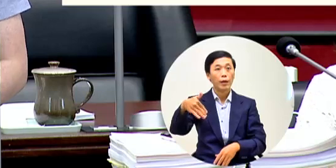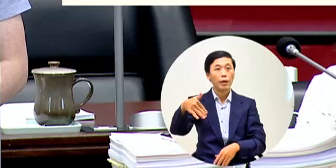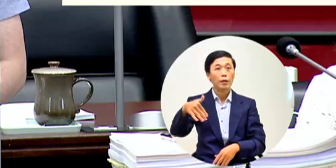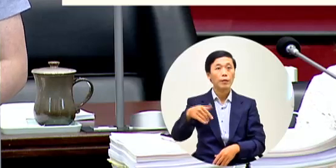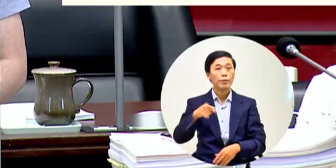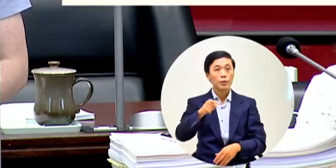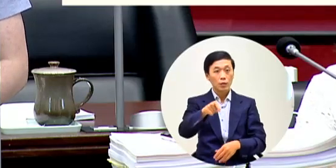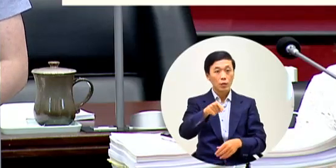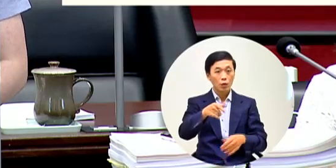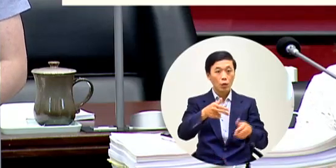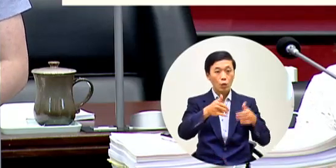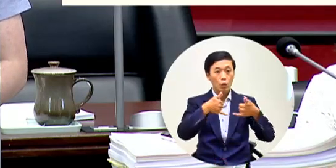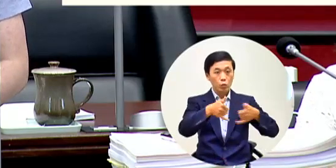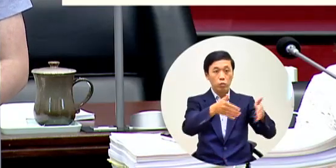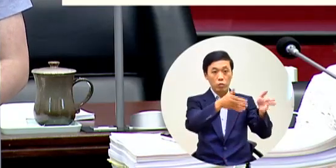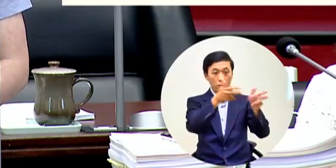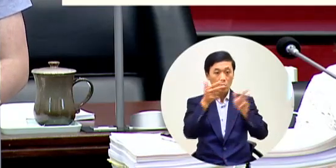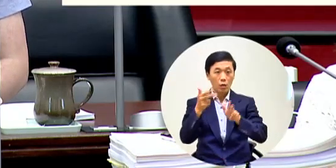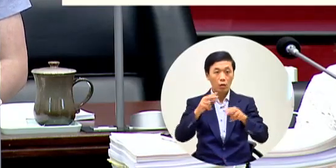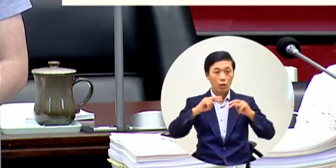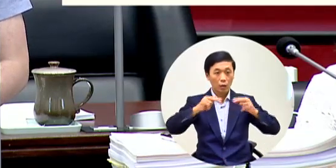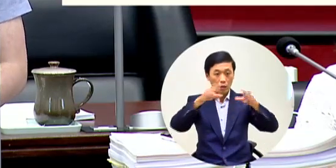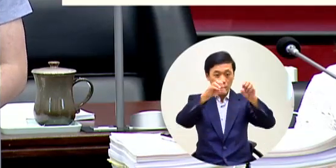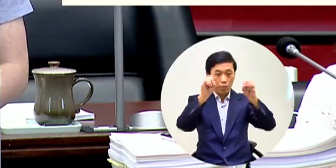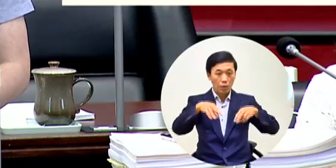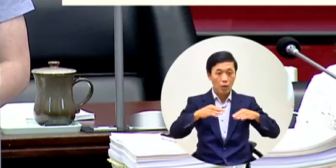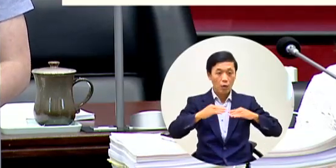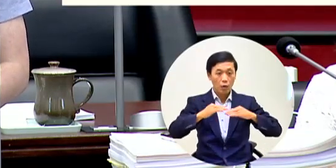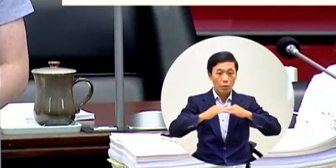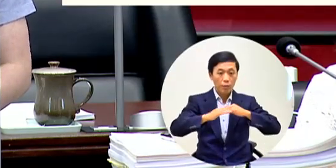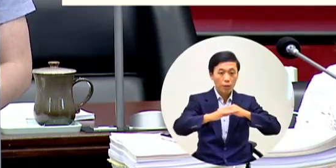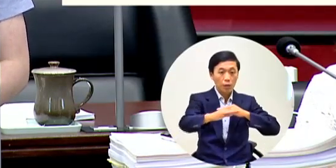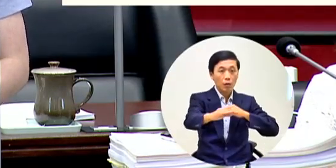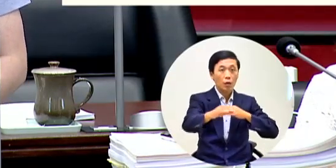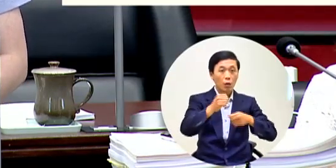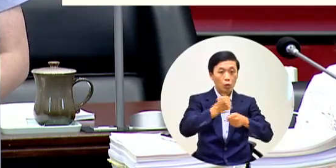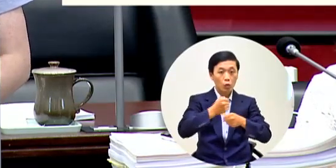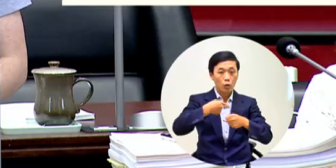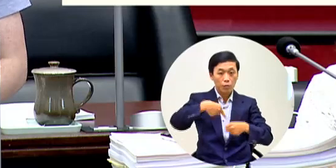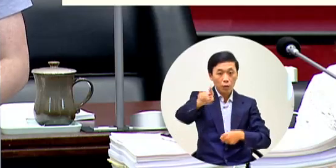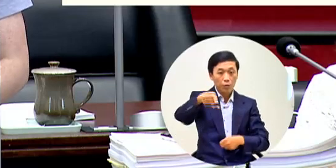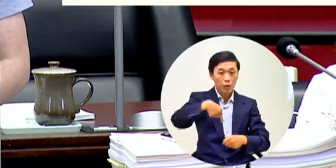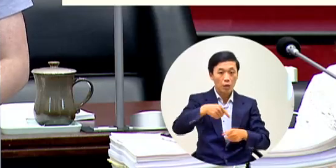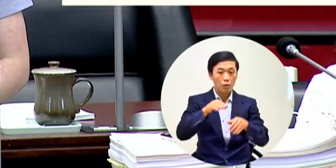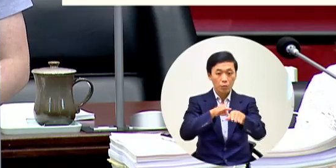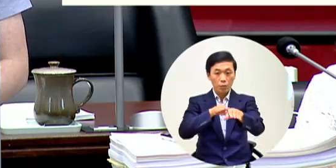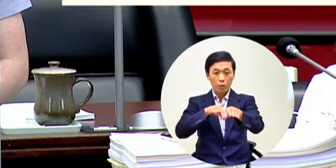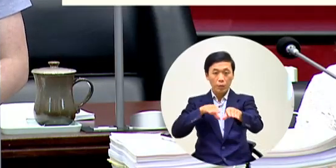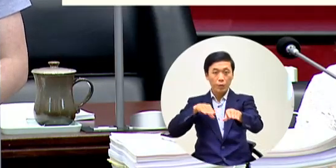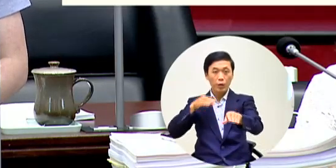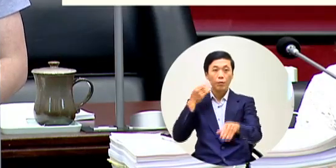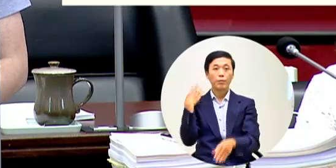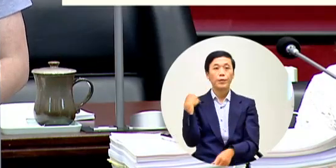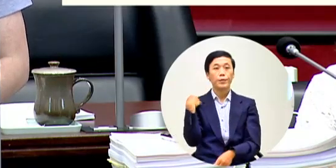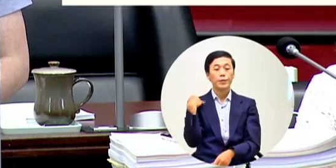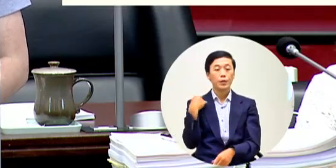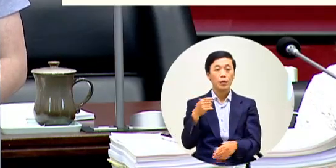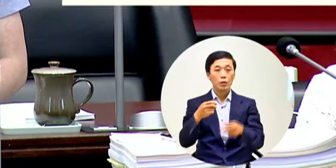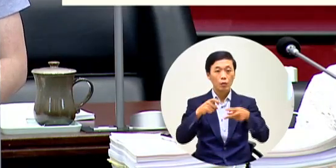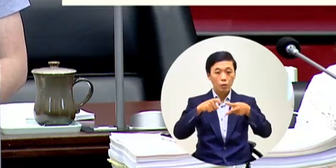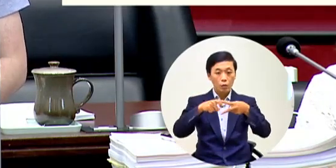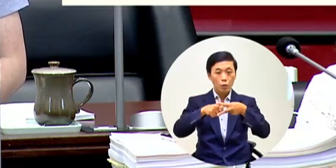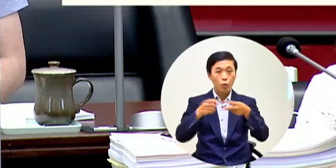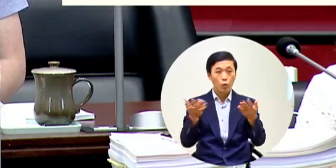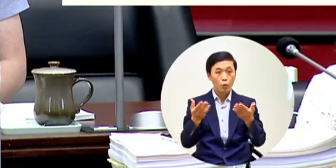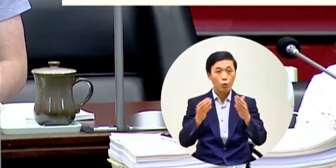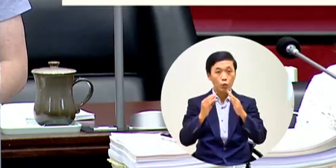路桥变成路面的，其实在上下班也是会塌啦。那我们公务局也